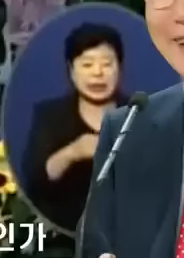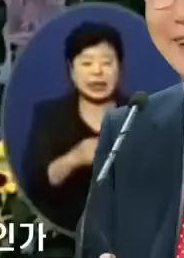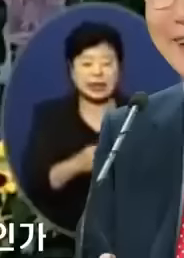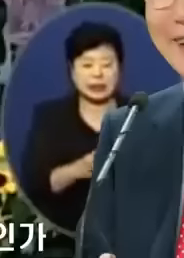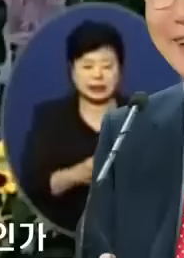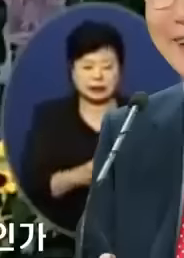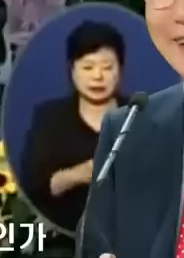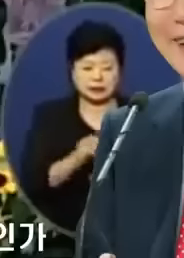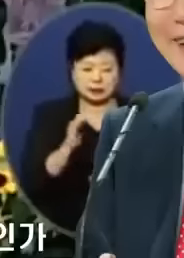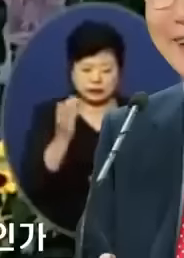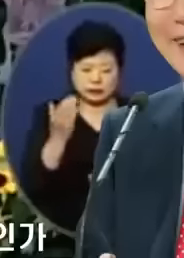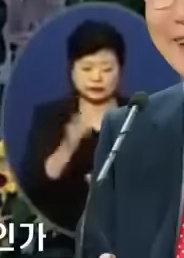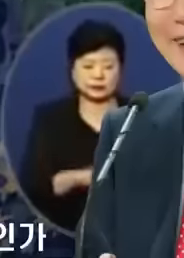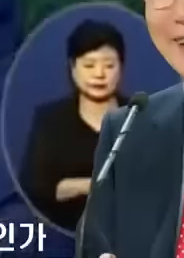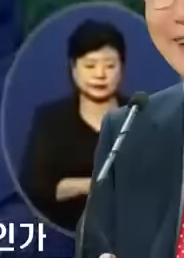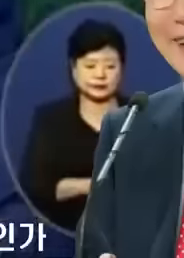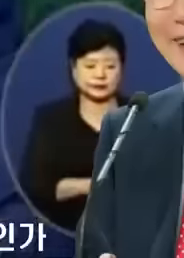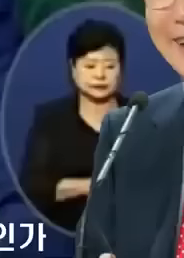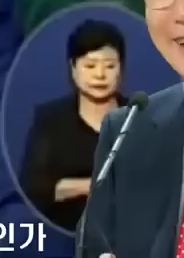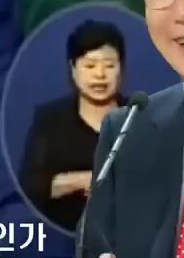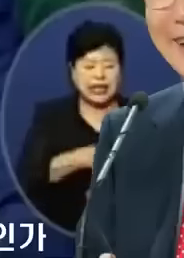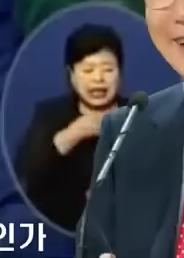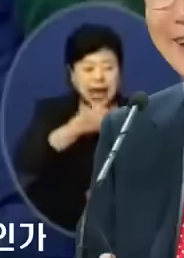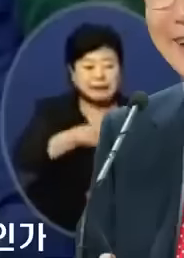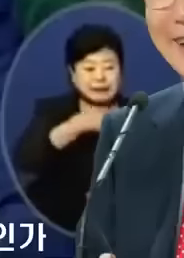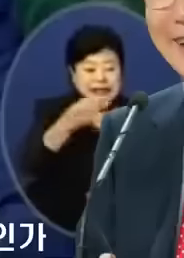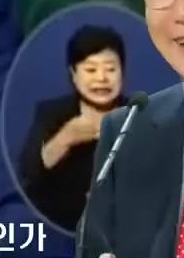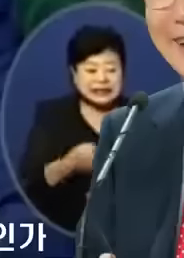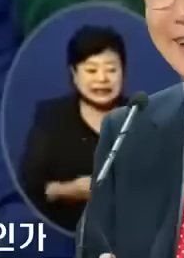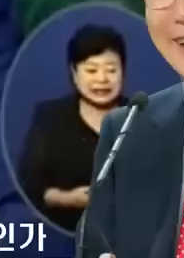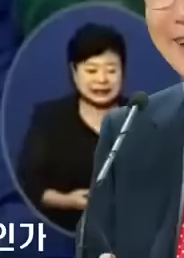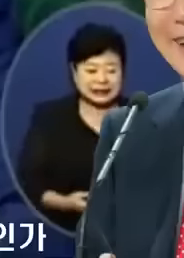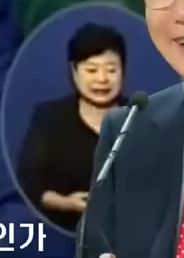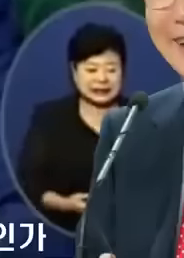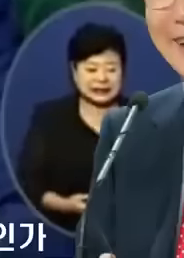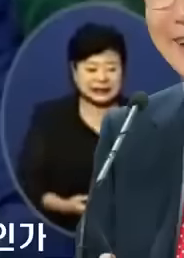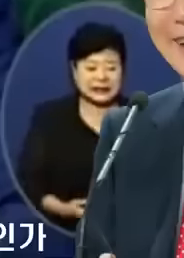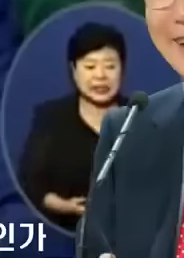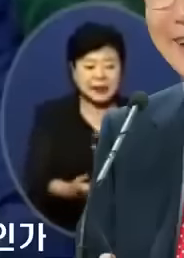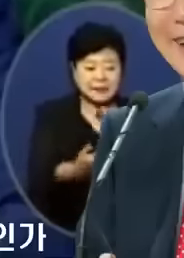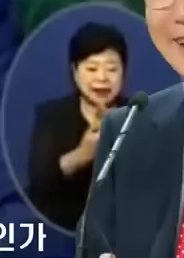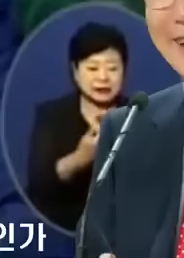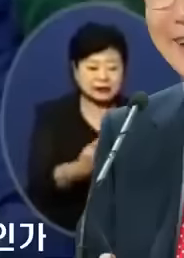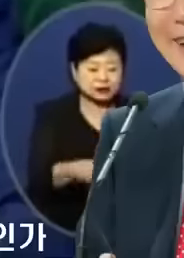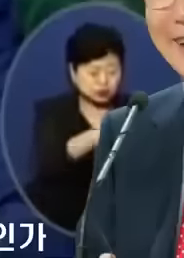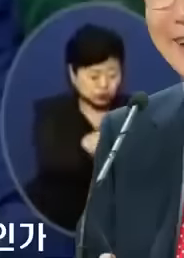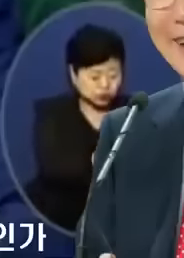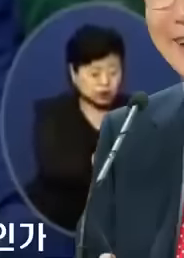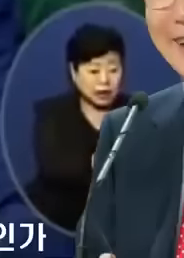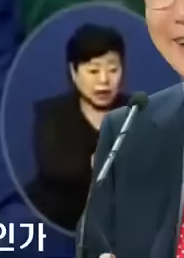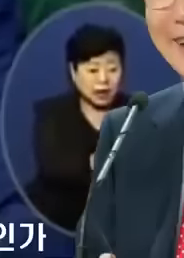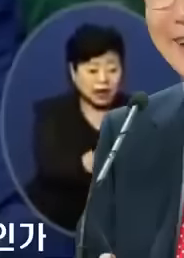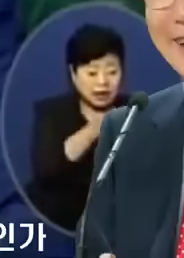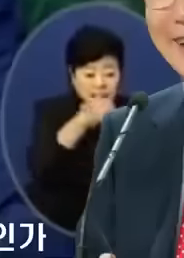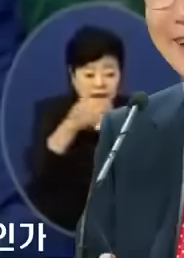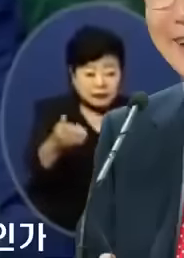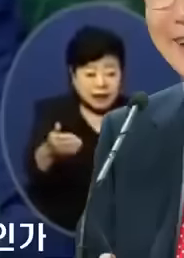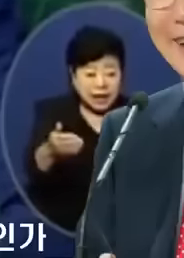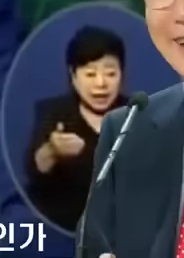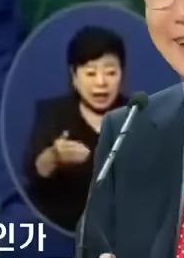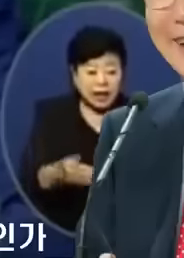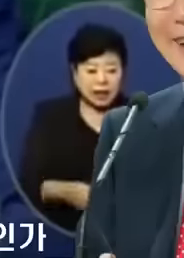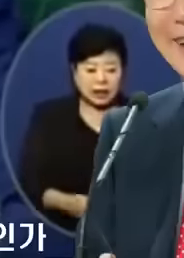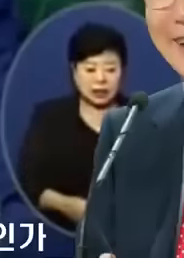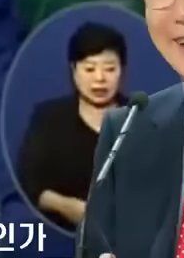수없이 맞아야 되는 것입니다. 여러분 독감 예방 주사 맞았죠? 안 맞으신 분이 있으면